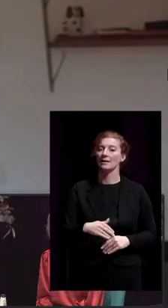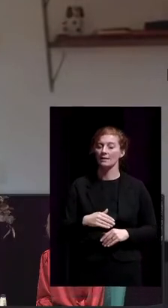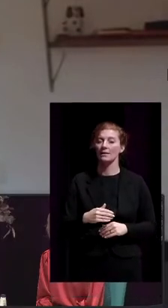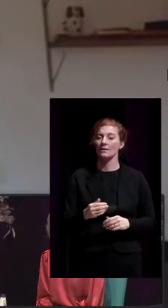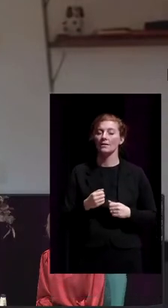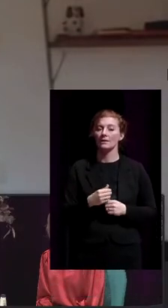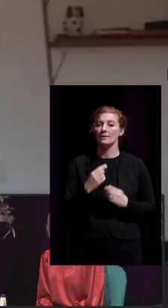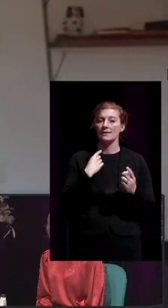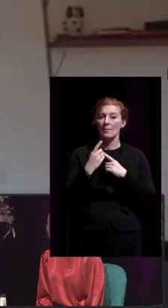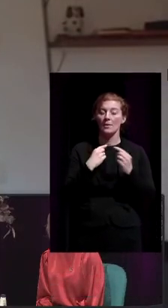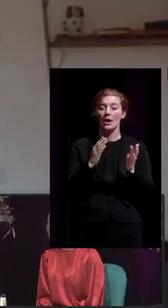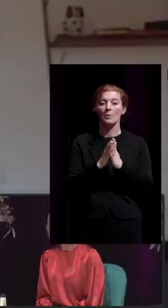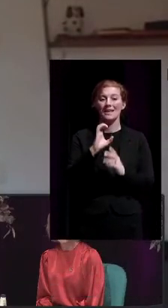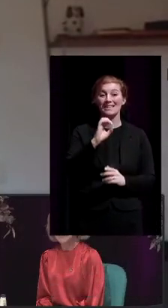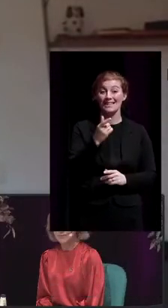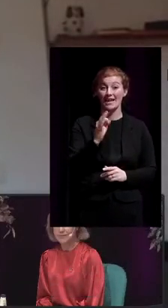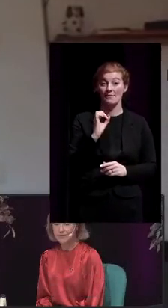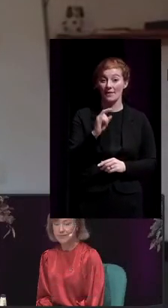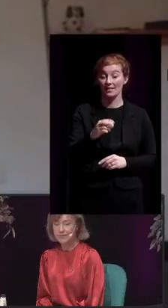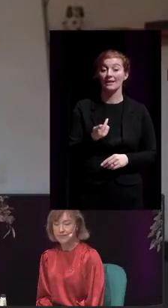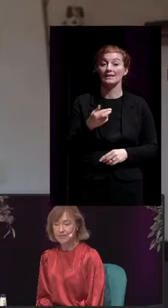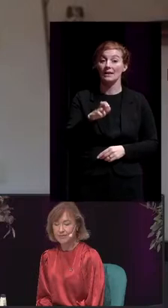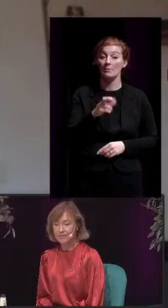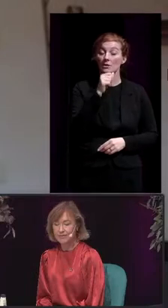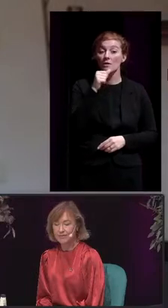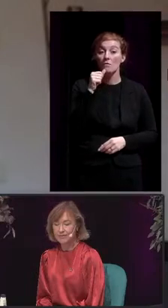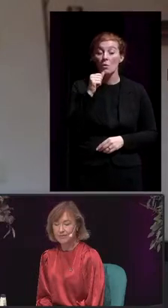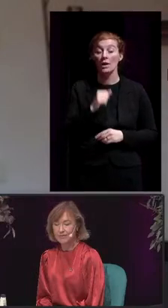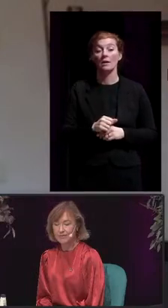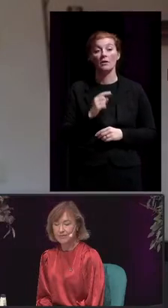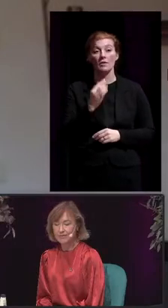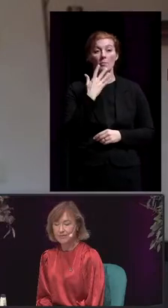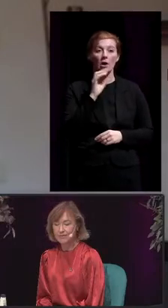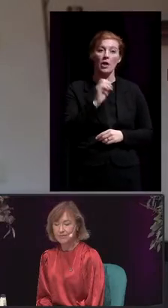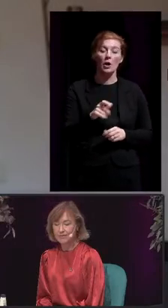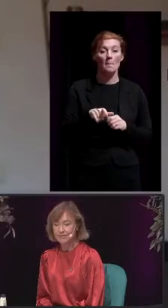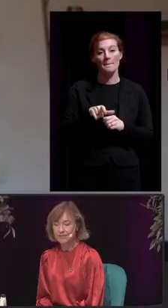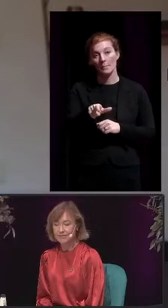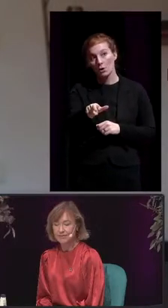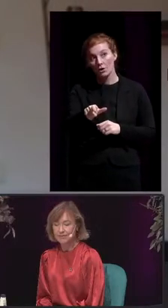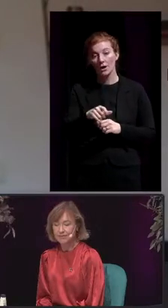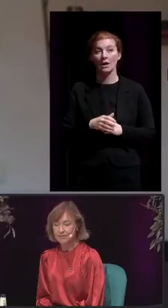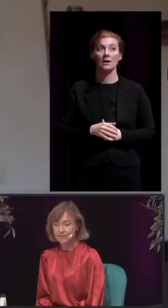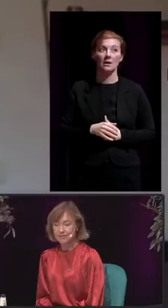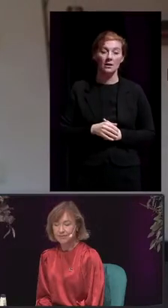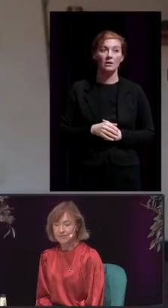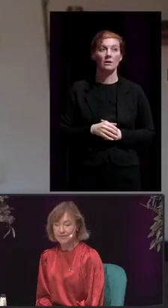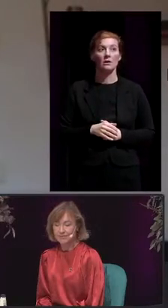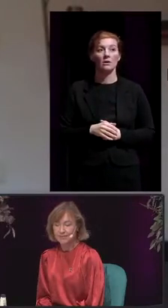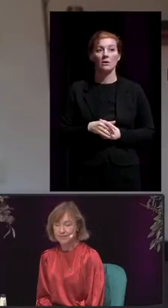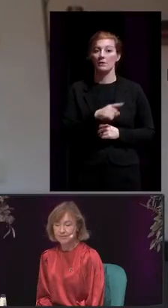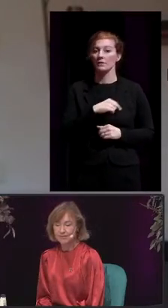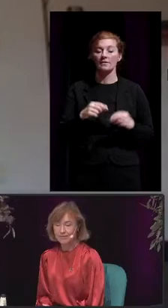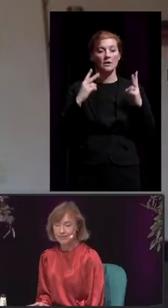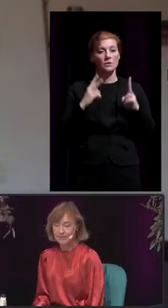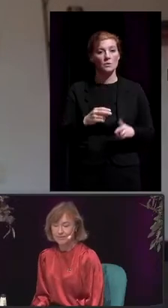annat Stefan då under våren där vi pratade om rapporten. Och vi var väldigt tacksam